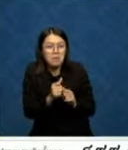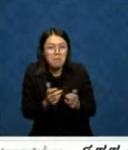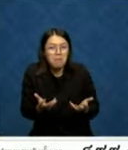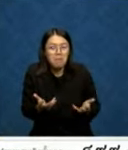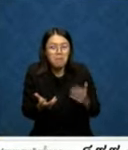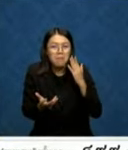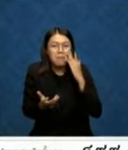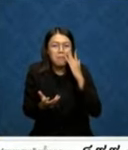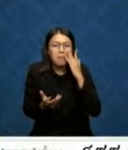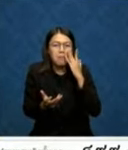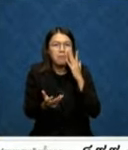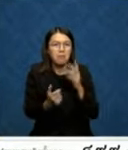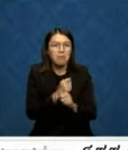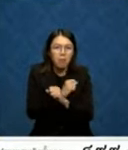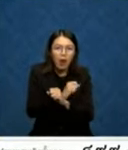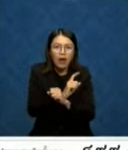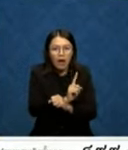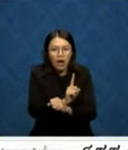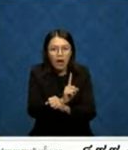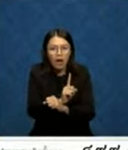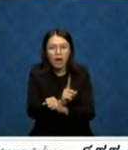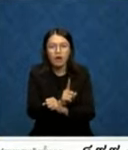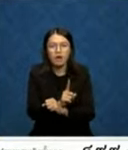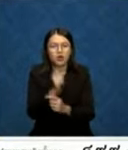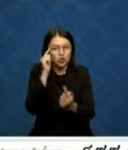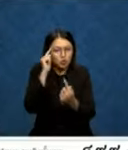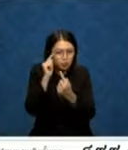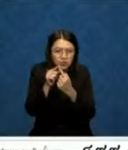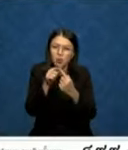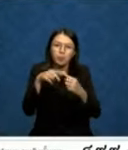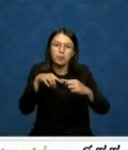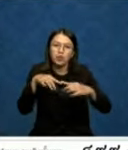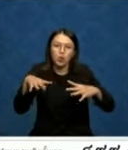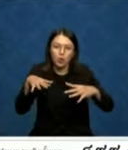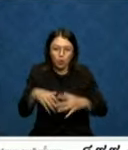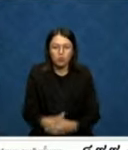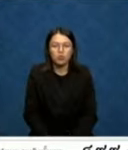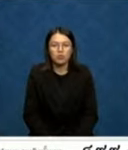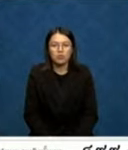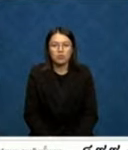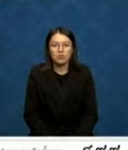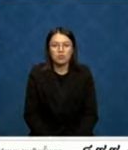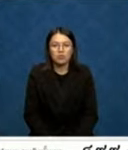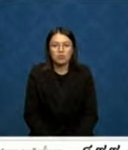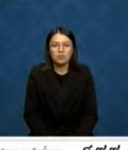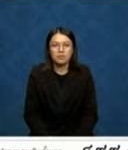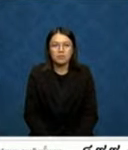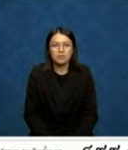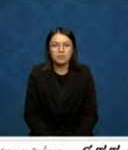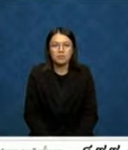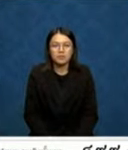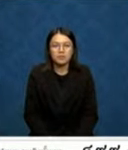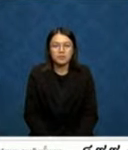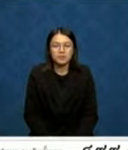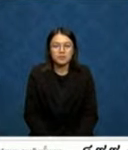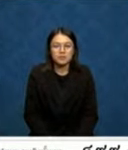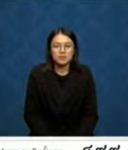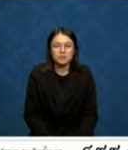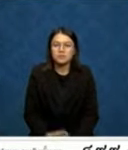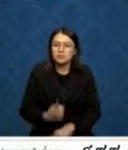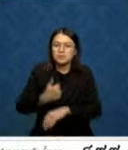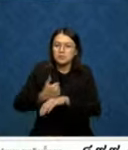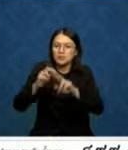ราจะป้องปรามยังไงนะครับเพราะเข้าใจว่ามันไม่ใช่จุดประสงค์ที่เราต้องการที่จะให้เขาไปอาจจะมีกรณีของผู้ประกอบ